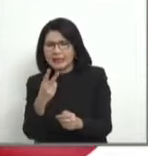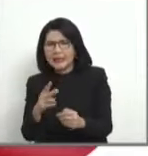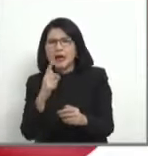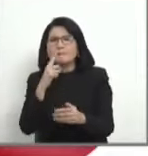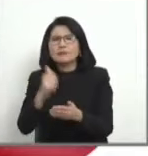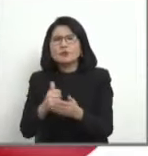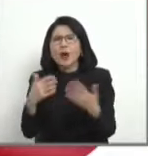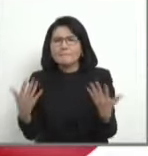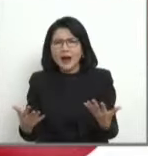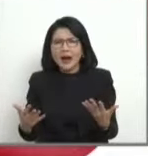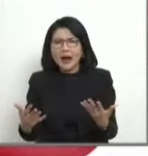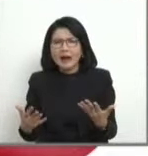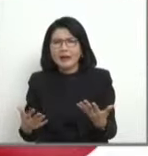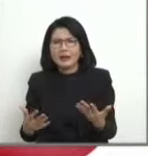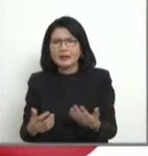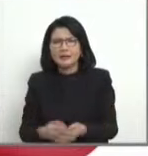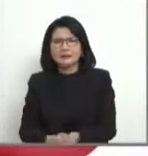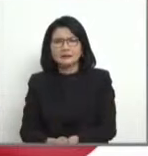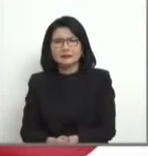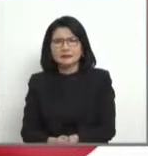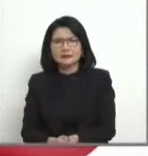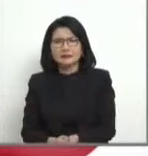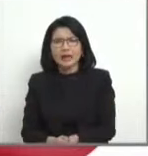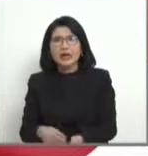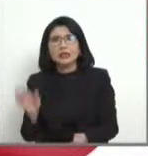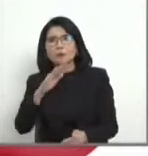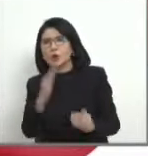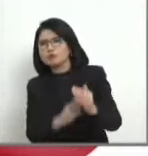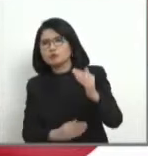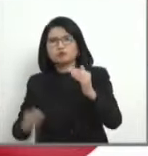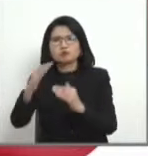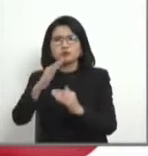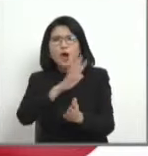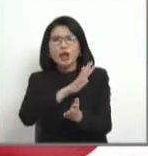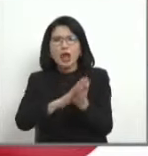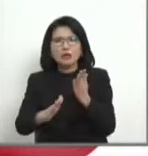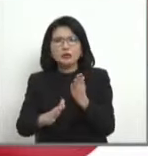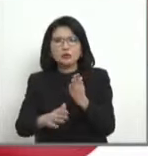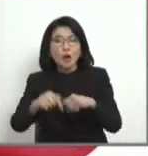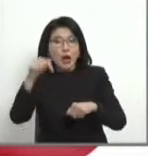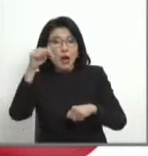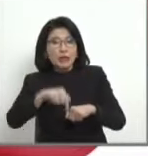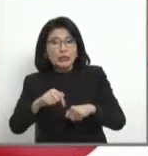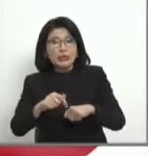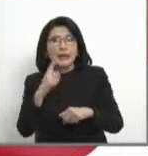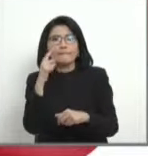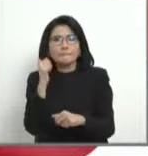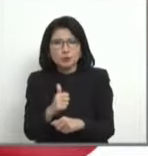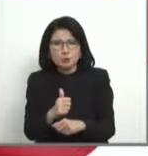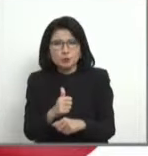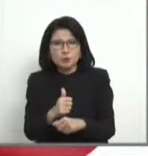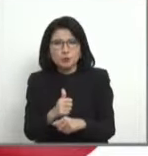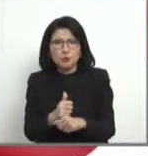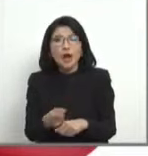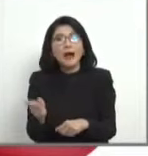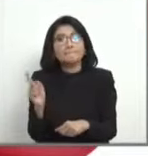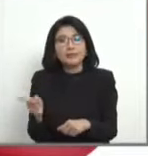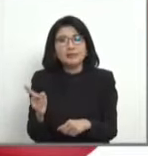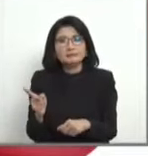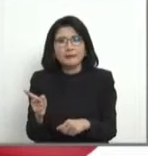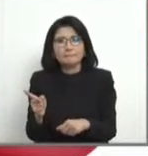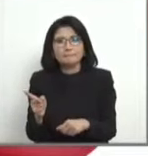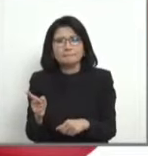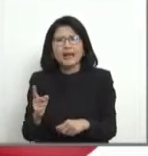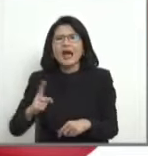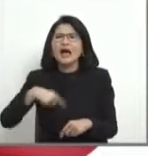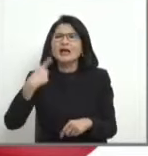Sehingga kita bukan meloncat langsung ini adalah yang dibutuhkan. Kenapa? Karena